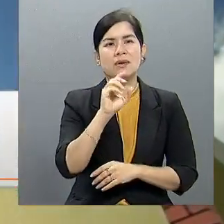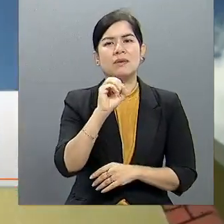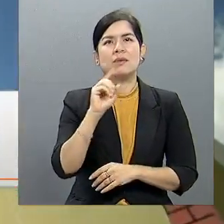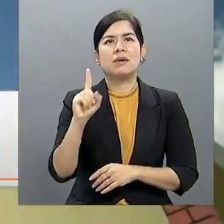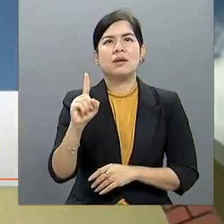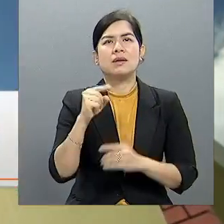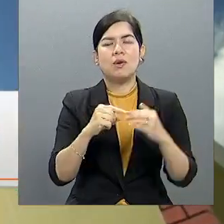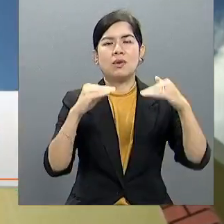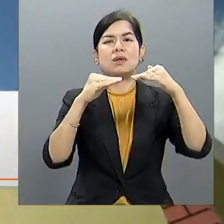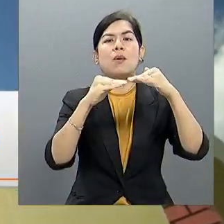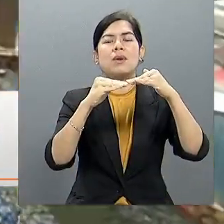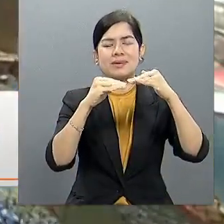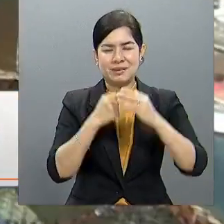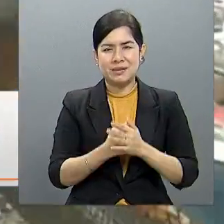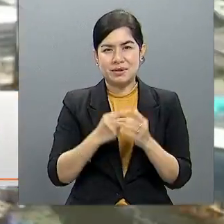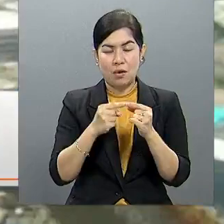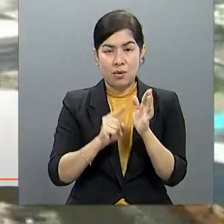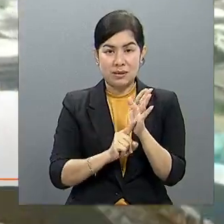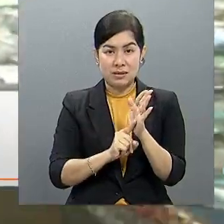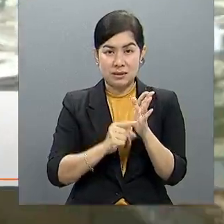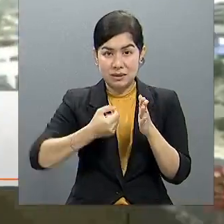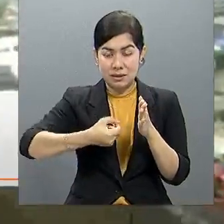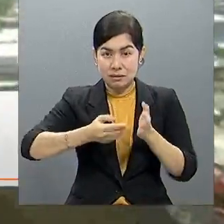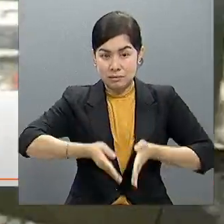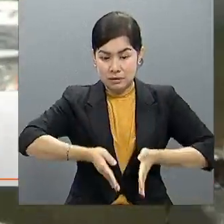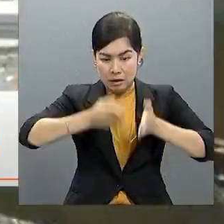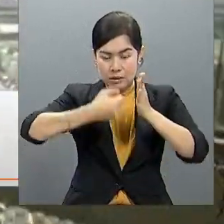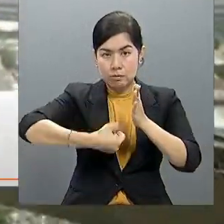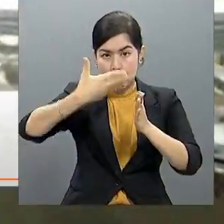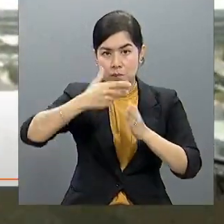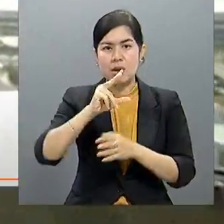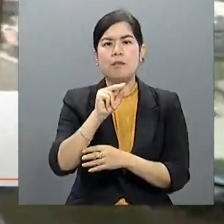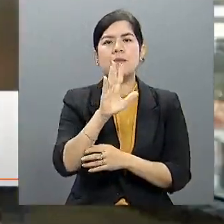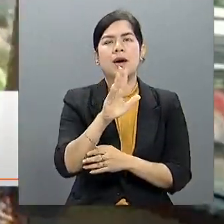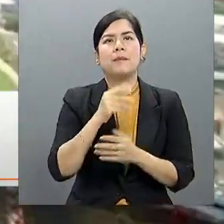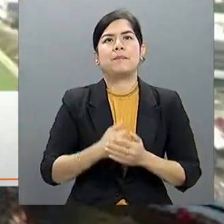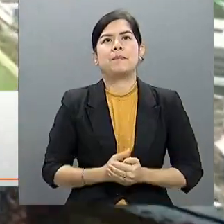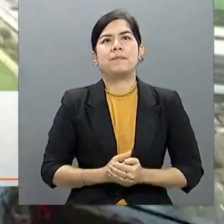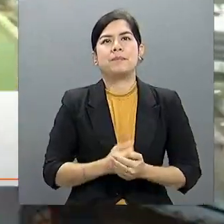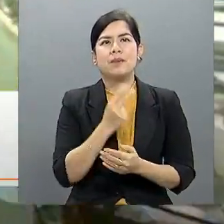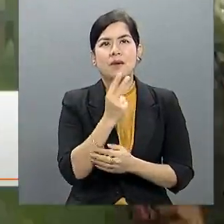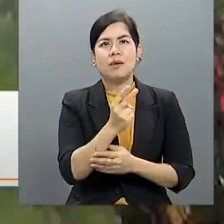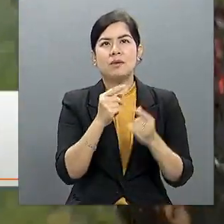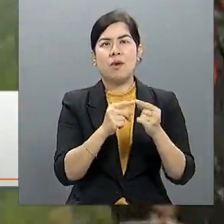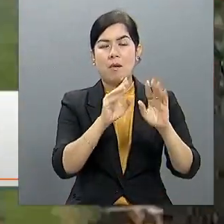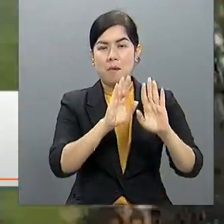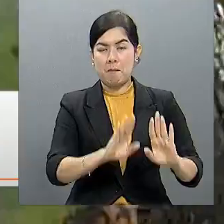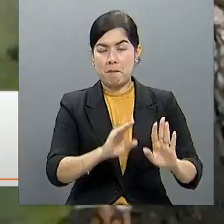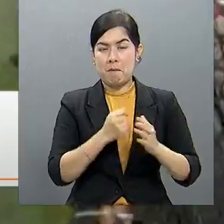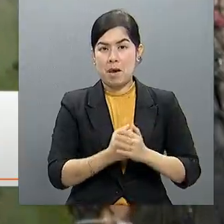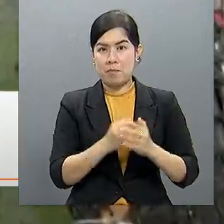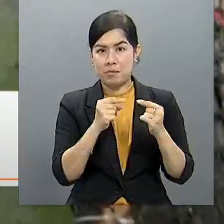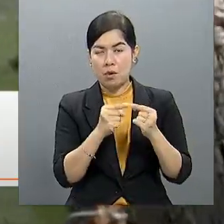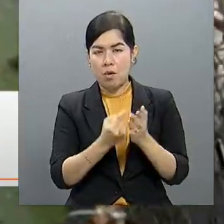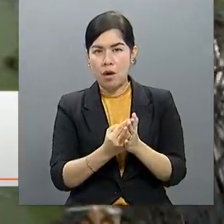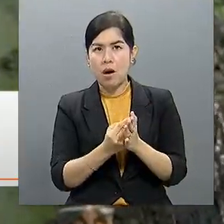อาคารสูง 35 ชั้นเลยนะโอ้โสูงมากจรๆ ถาวเปนแนดมาให่ให่สำหรบการเรีนรประวัติศาทมีรานอาหาร มกิจ